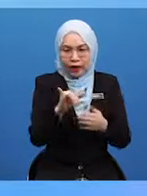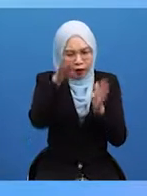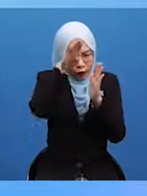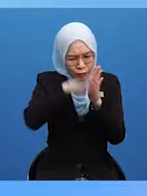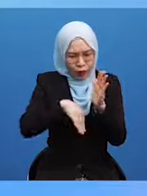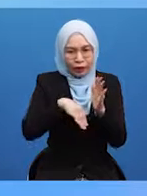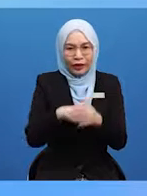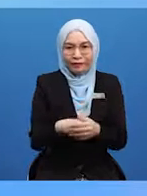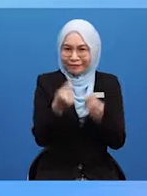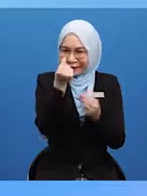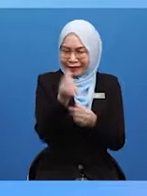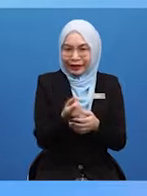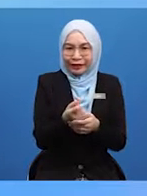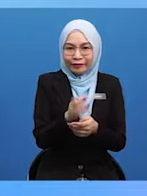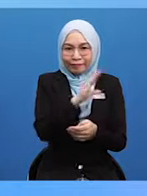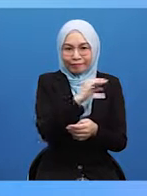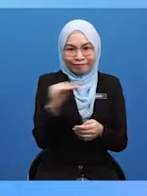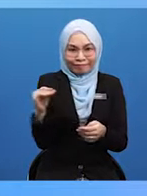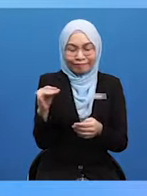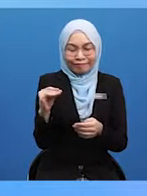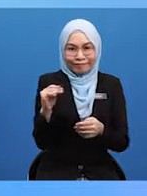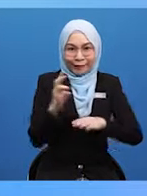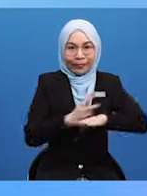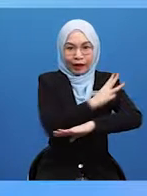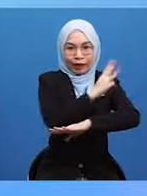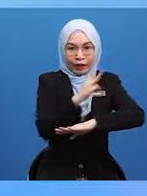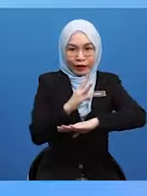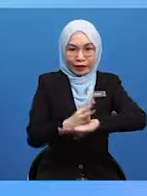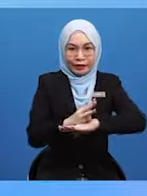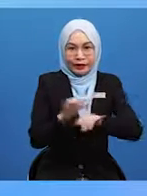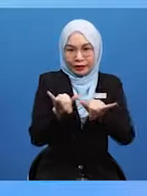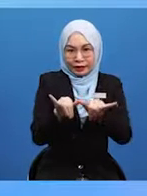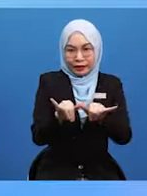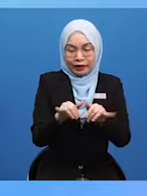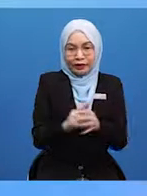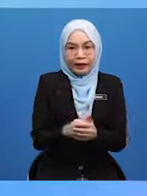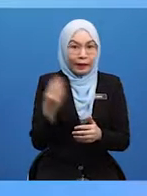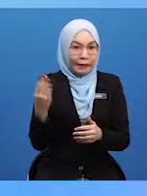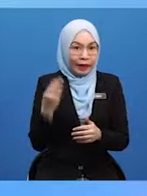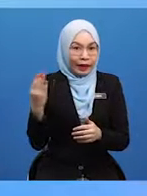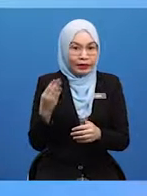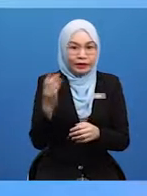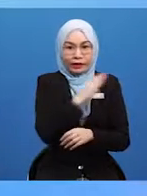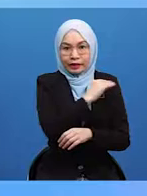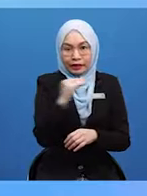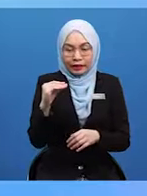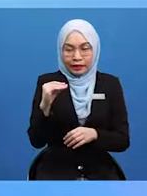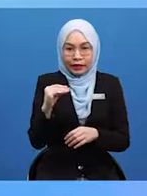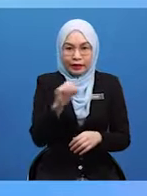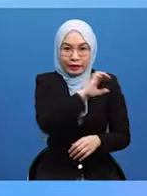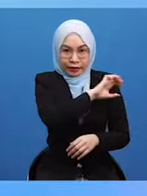atau terhad dan kawasan kediaman yang sederhana serta